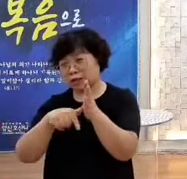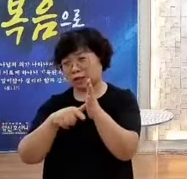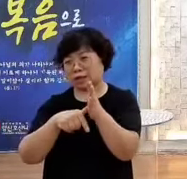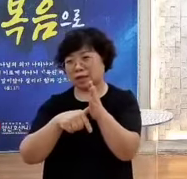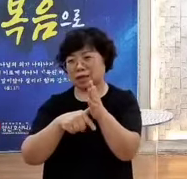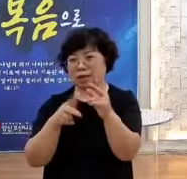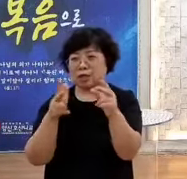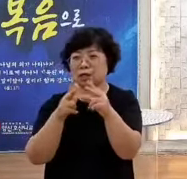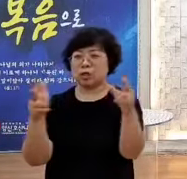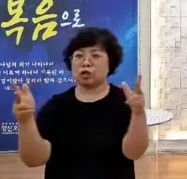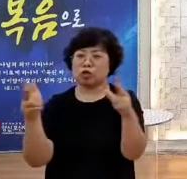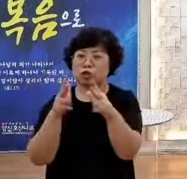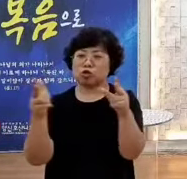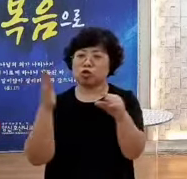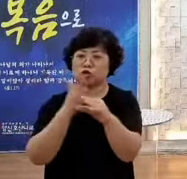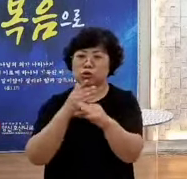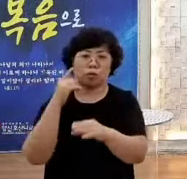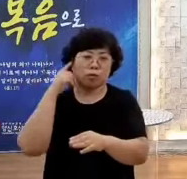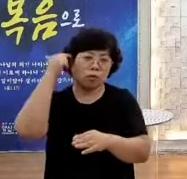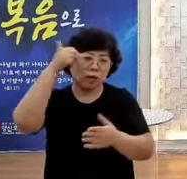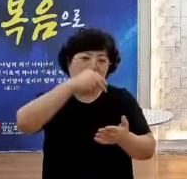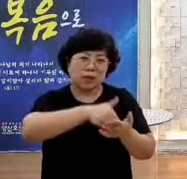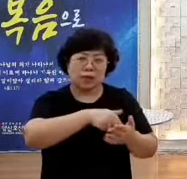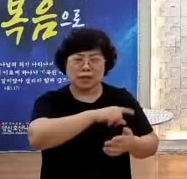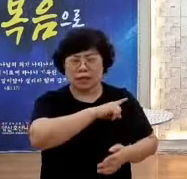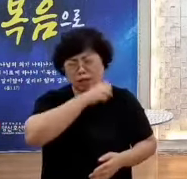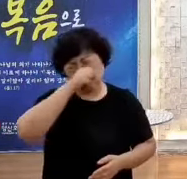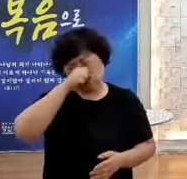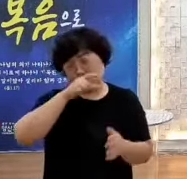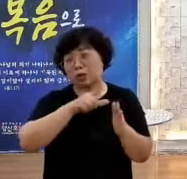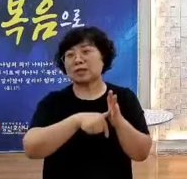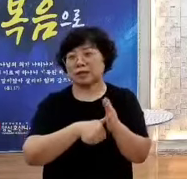제가 일주일 중에 제일 좋은 시간.